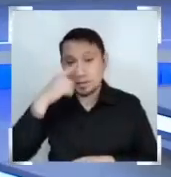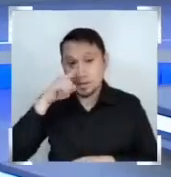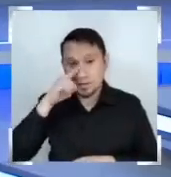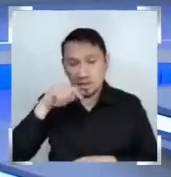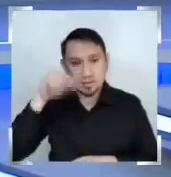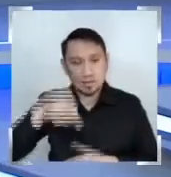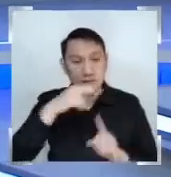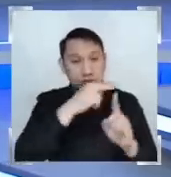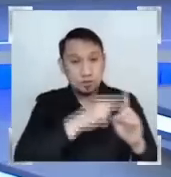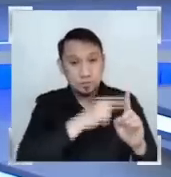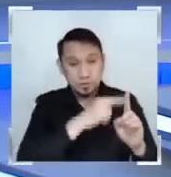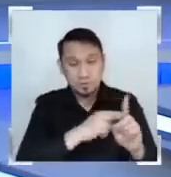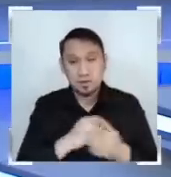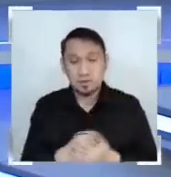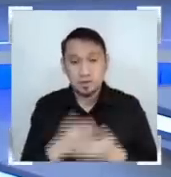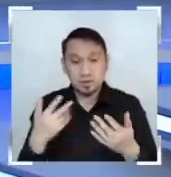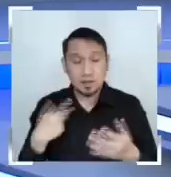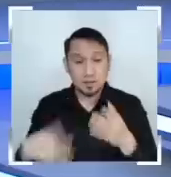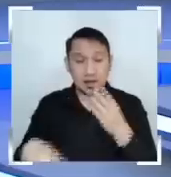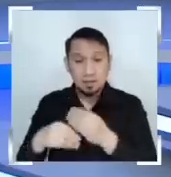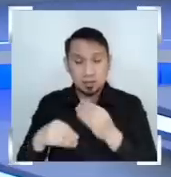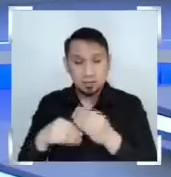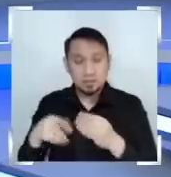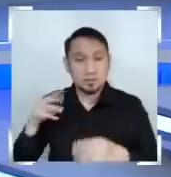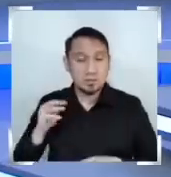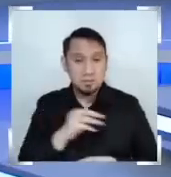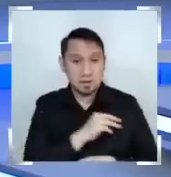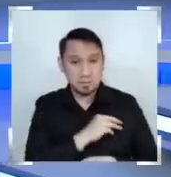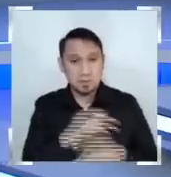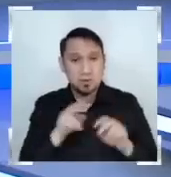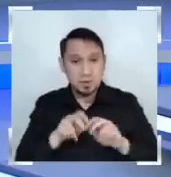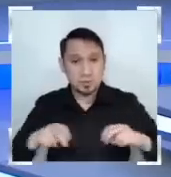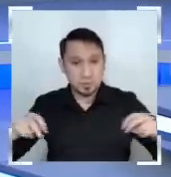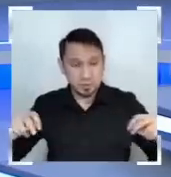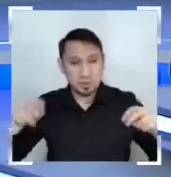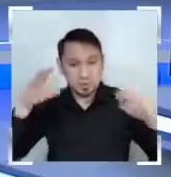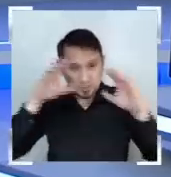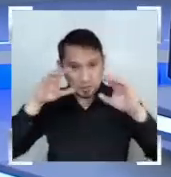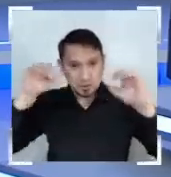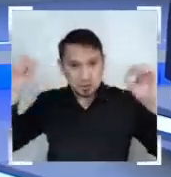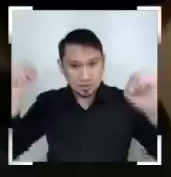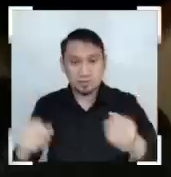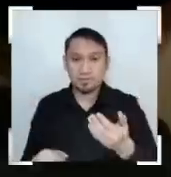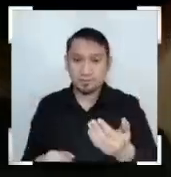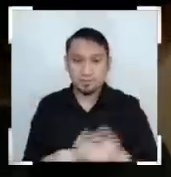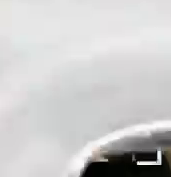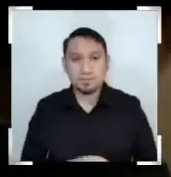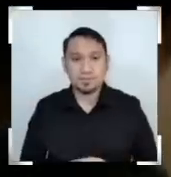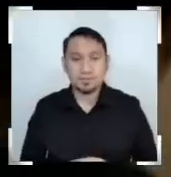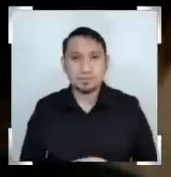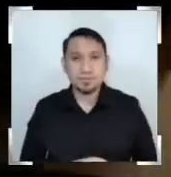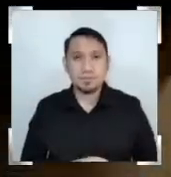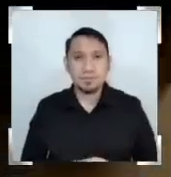Dadagdagan na rin ang bubuo sa gabinete ng incoming president. Kilalanin natin sila sa pagsaksi ni Maris Uman.